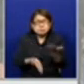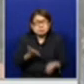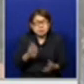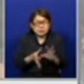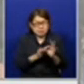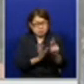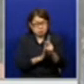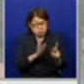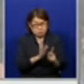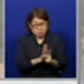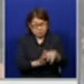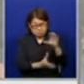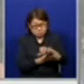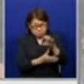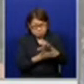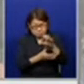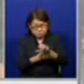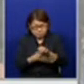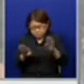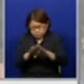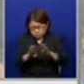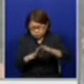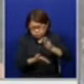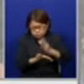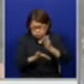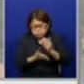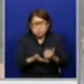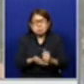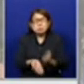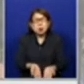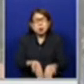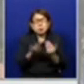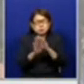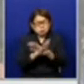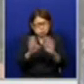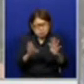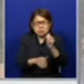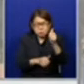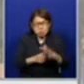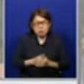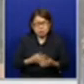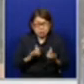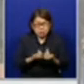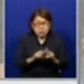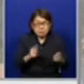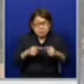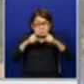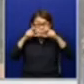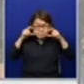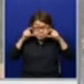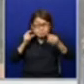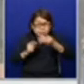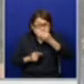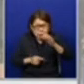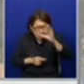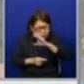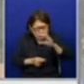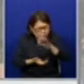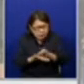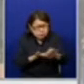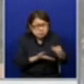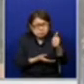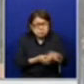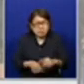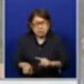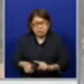คอร์ฟิวเราคงต้องปรับนะครับลดได้หยุดได้เลิกได้ก็จะดีหน้ากากอนามัยขาดตลาดตั้งแต่ปลายเดือนมกรา